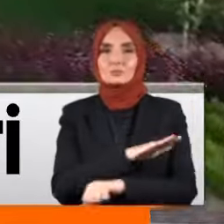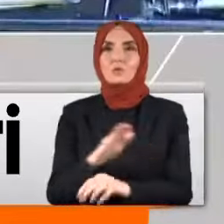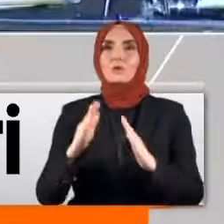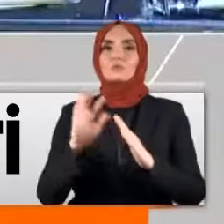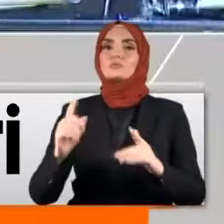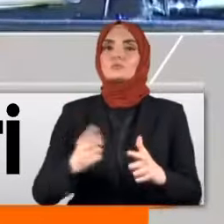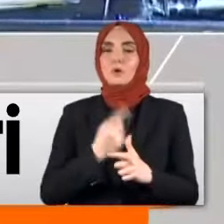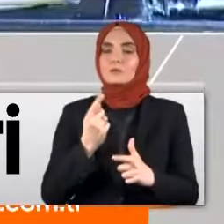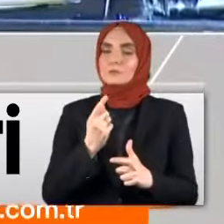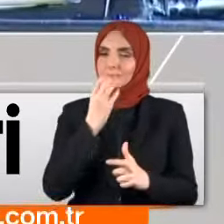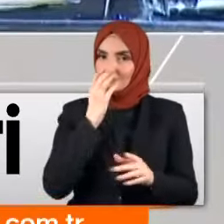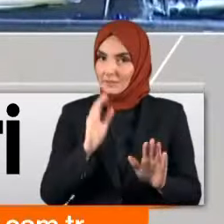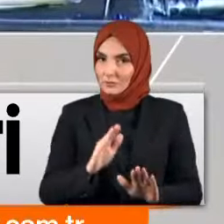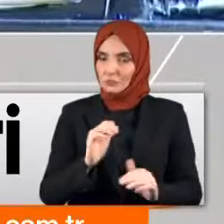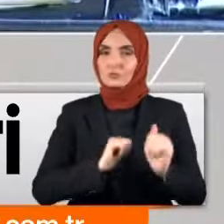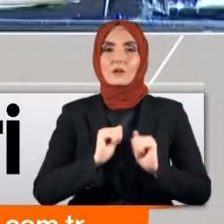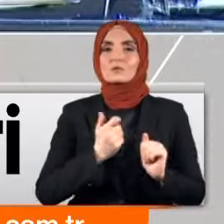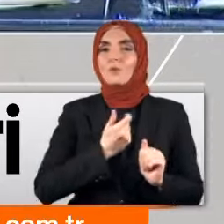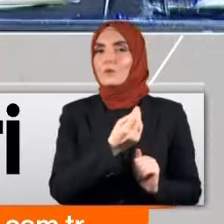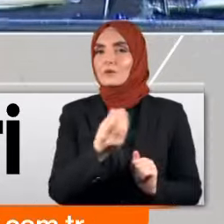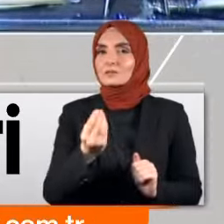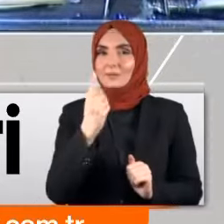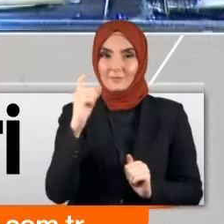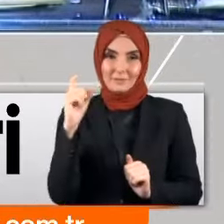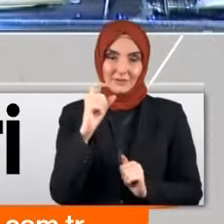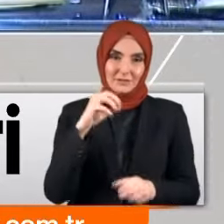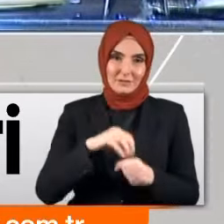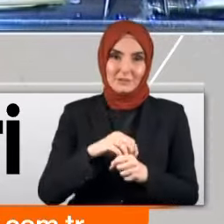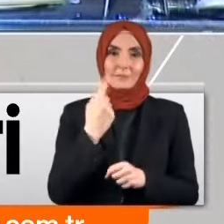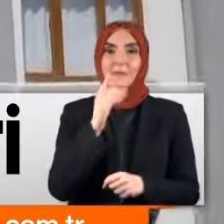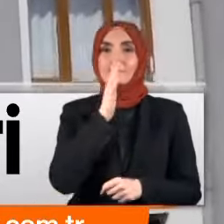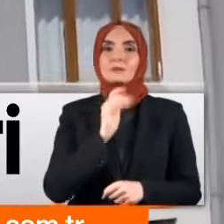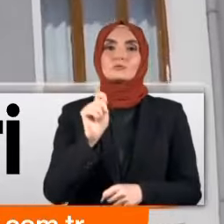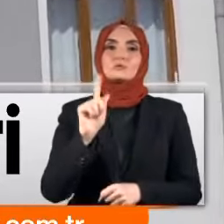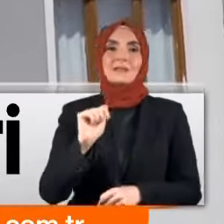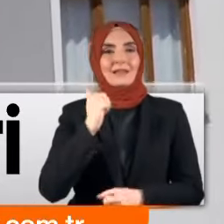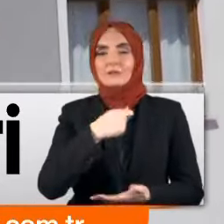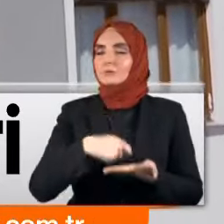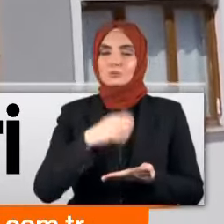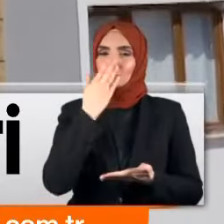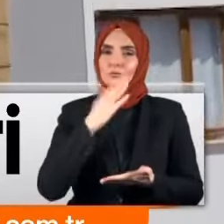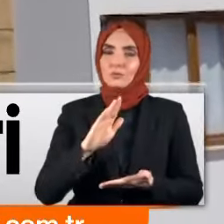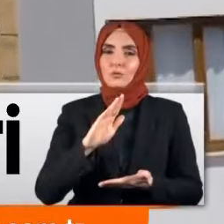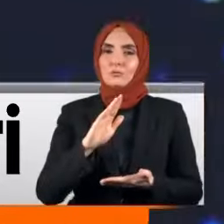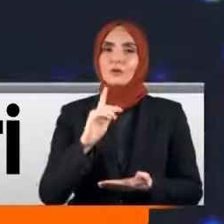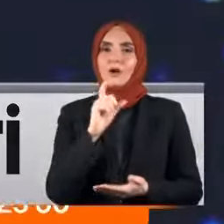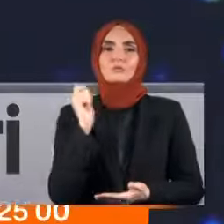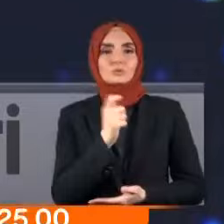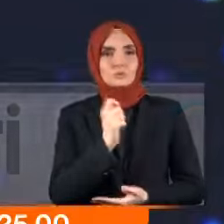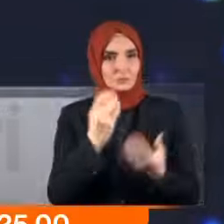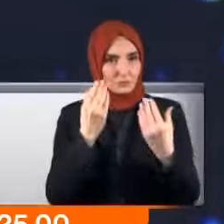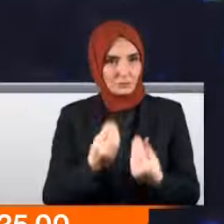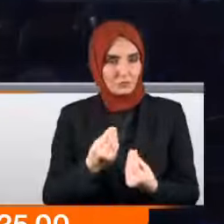alınacak. Üniversite öğrencilerine ise aylık 1500 lira karşılıksız bursun yanı sıra düşük kiralı konut imkanı sağlanacak. En